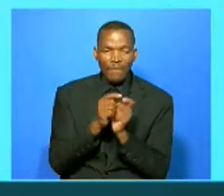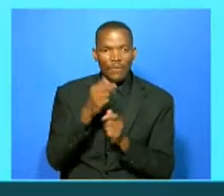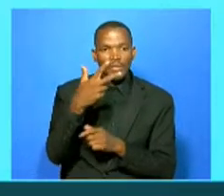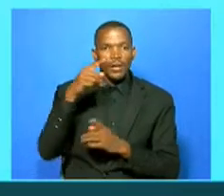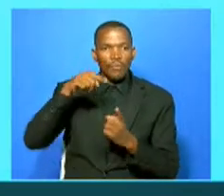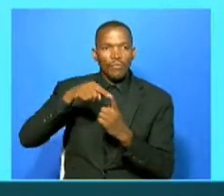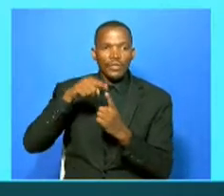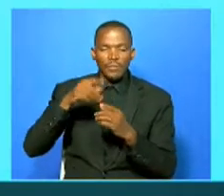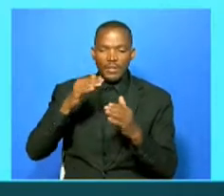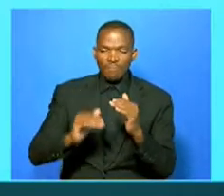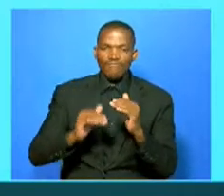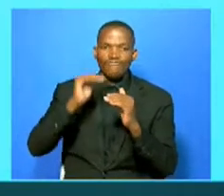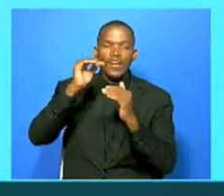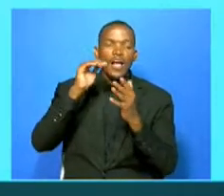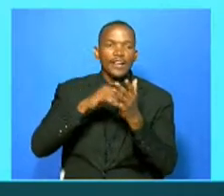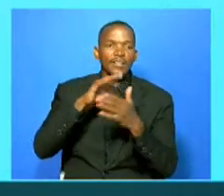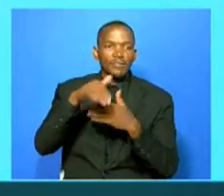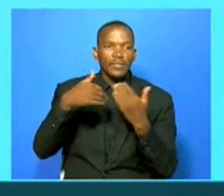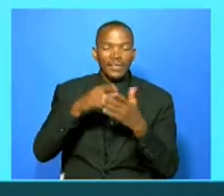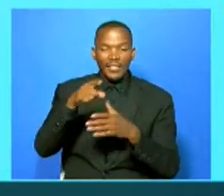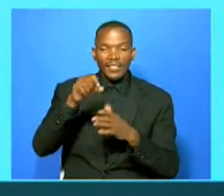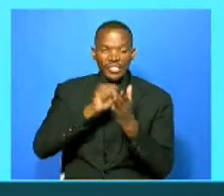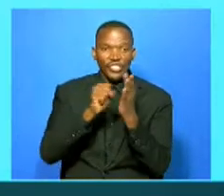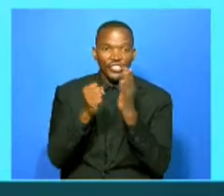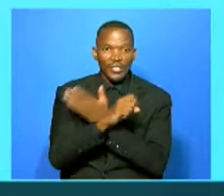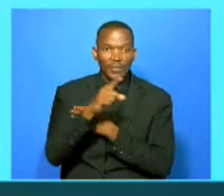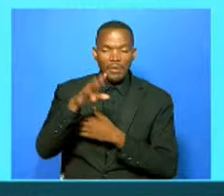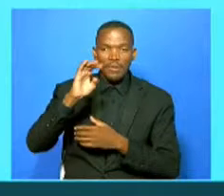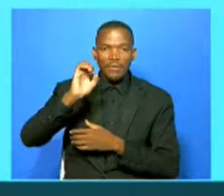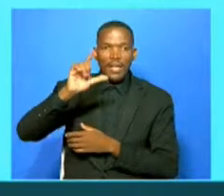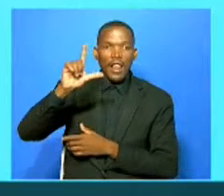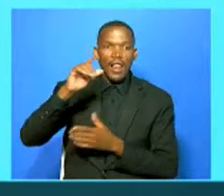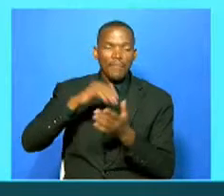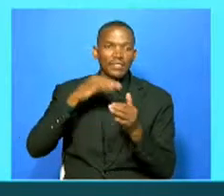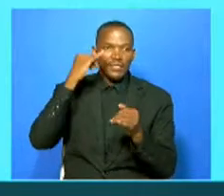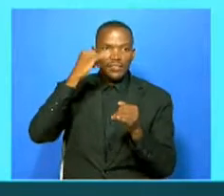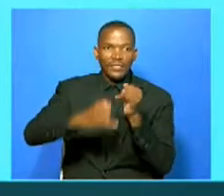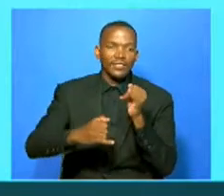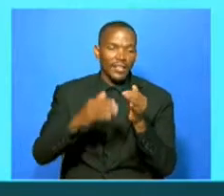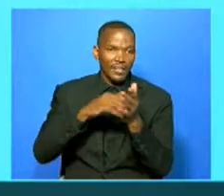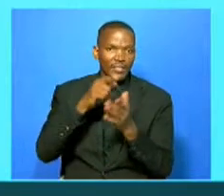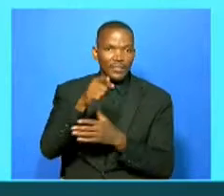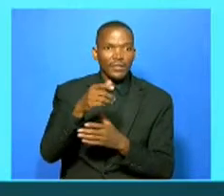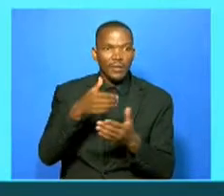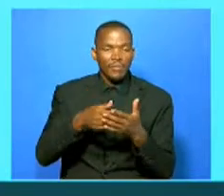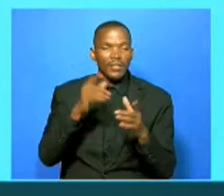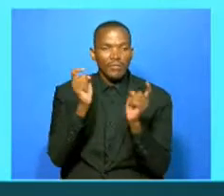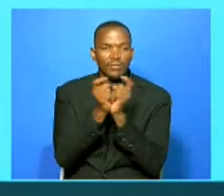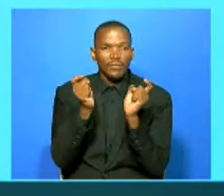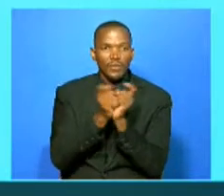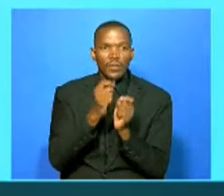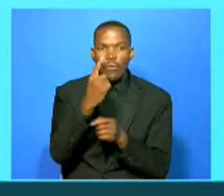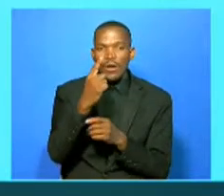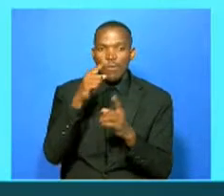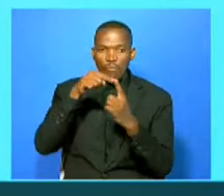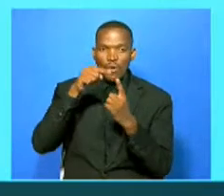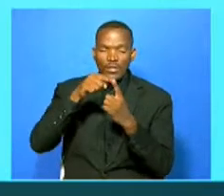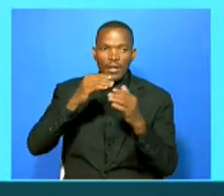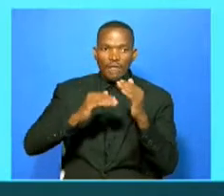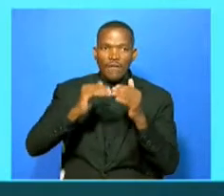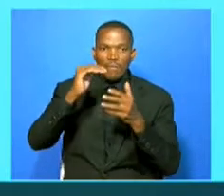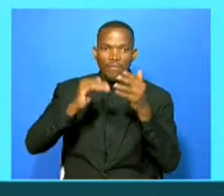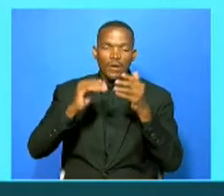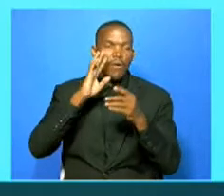ba thusang go falola selepe fa paka eno ya league ya Botswana Premier e wela. Ditlhopha tseo di kgaoganngwa ke ntlha e le nngwe fela mme